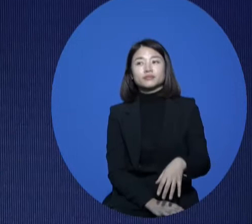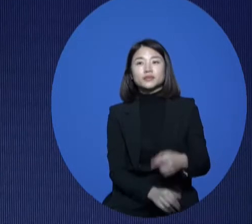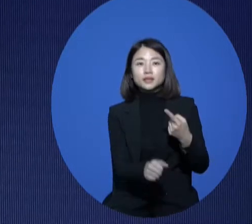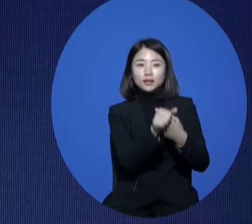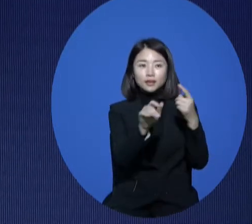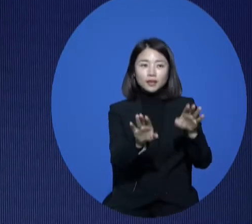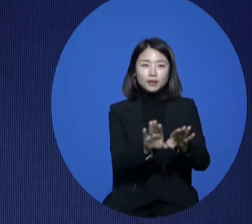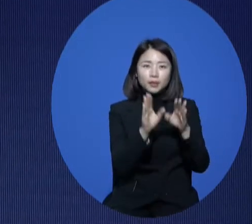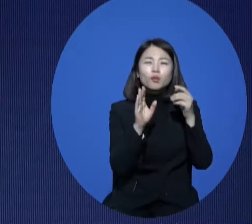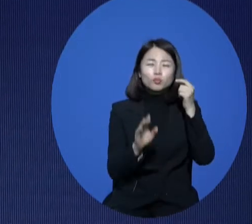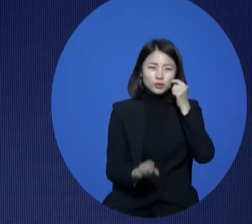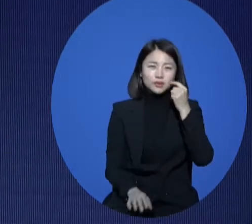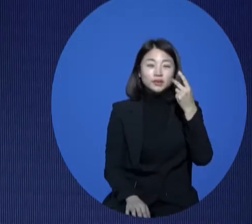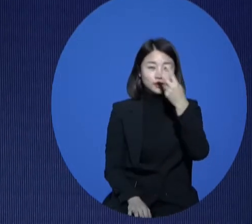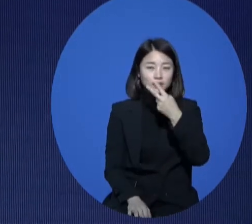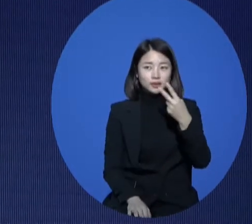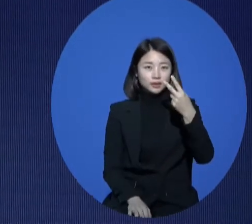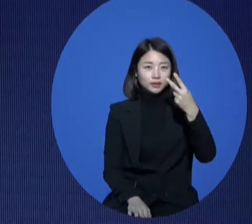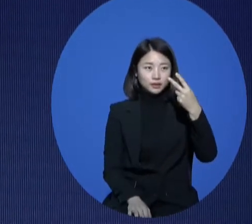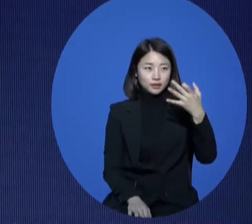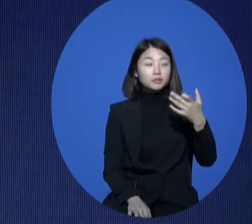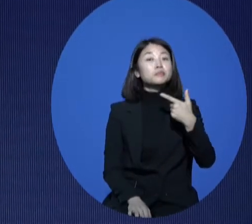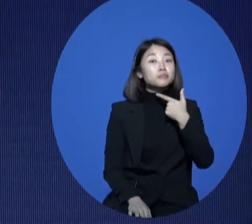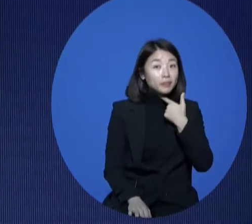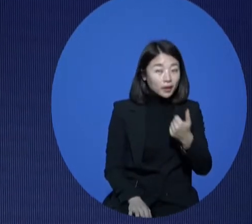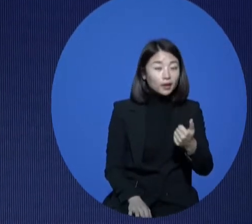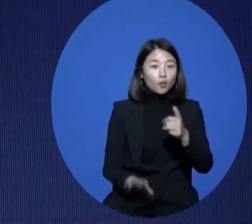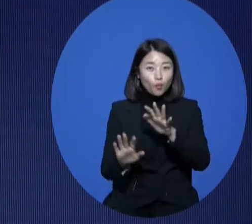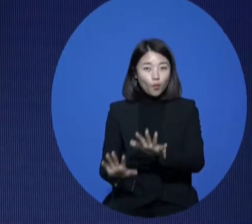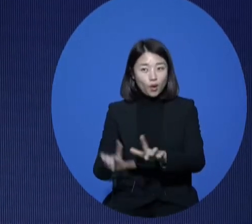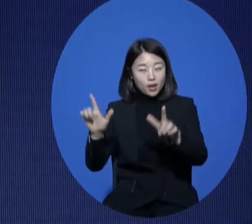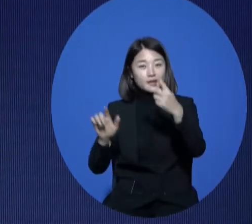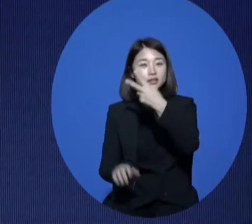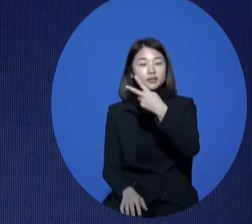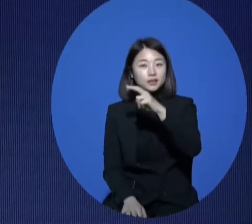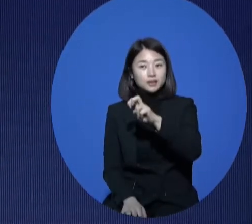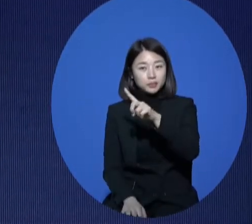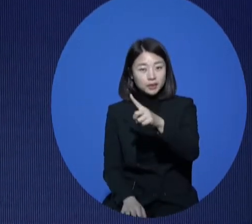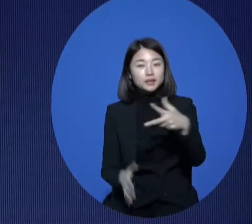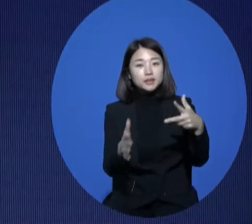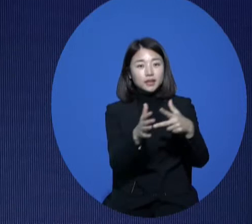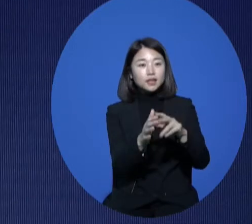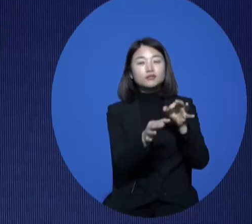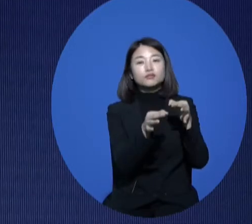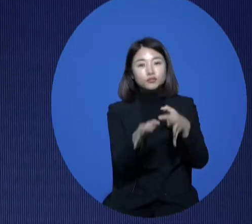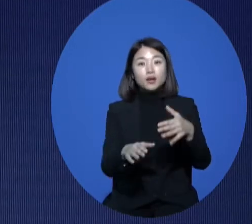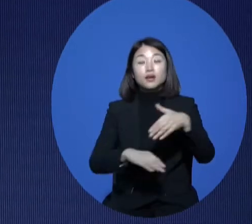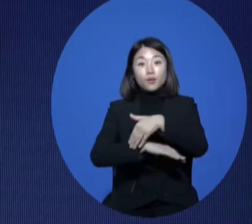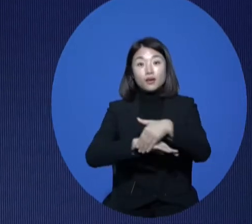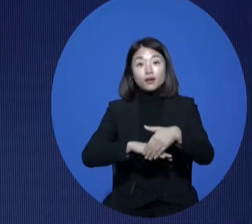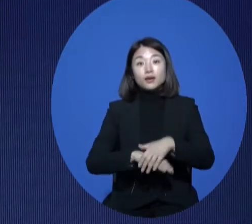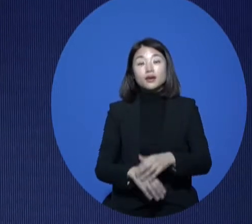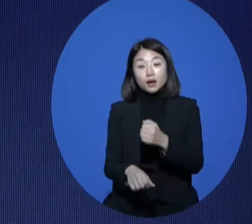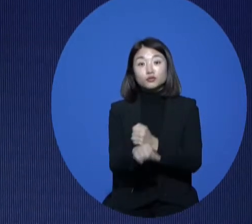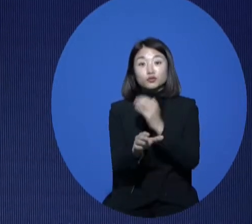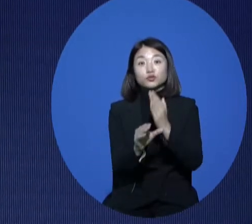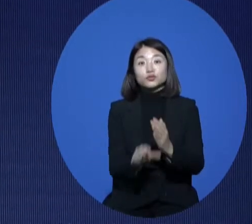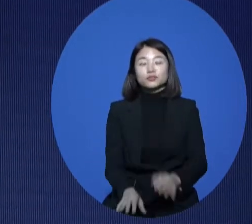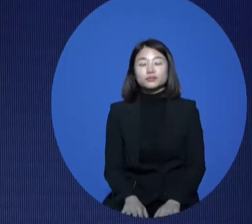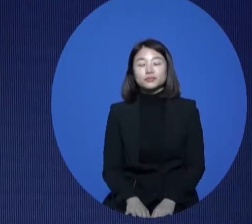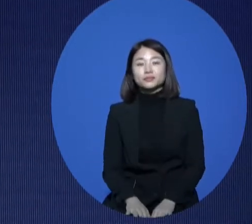작년에는 못했고 2019년에 한 걸로 알고 있습니다. 그리고 금년에 하고 있는데 사실